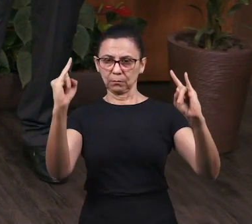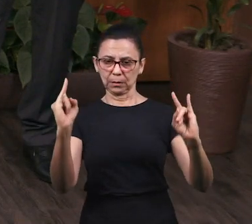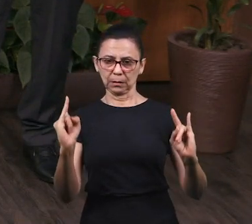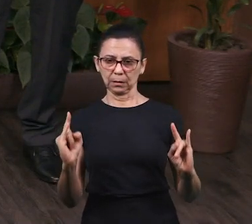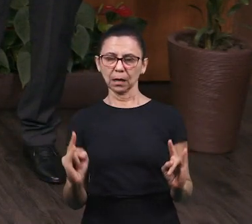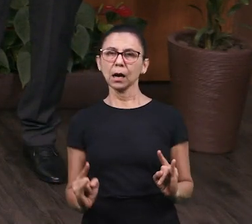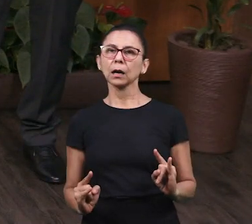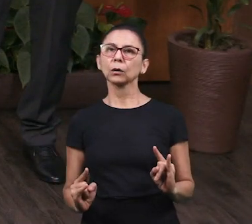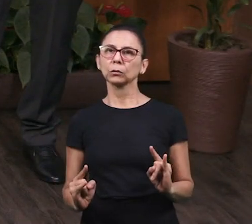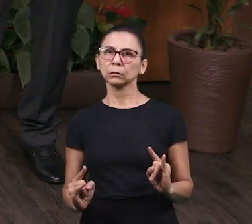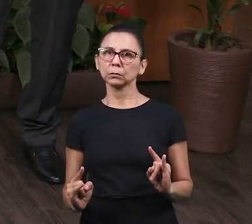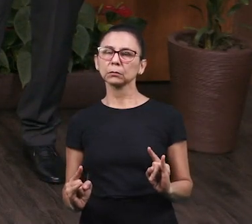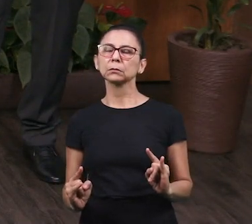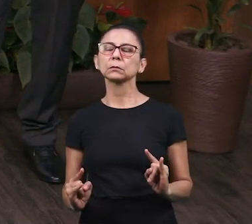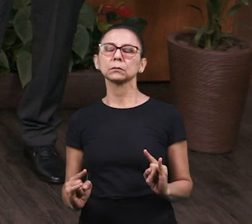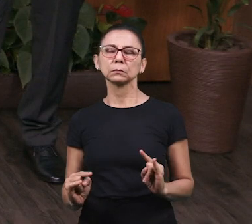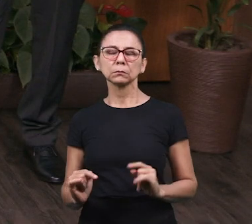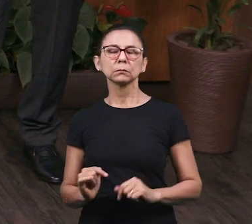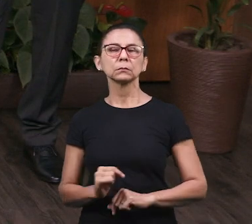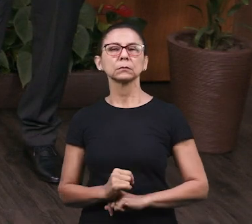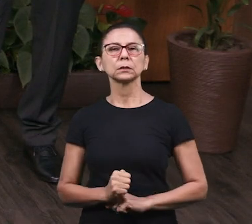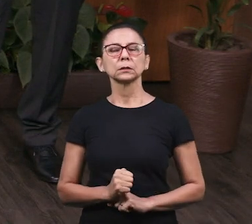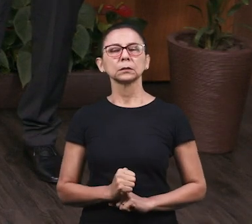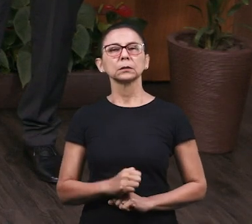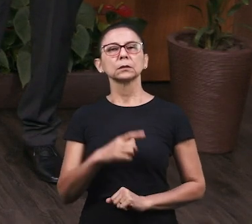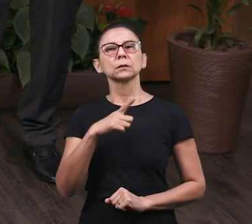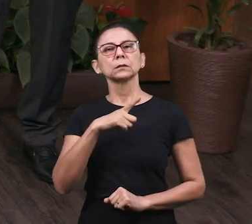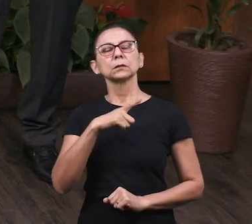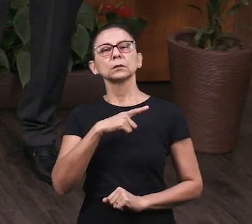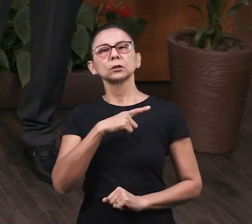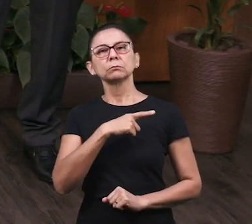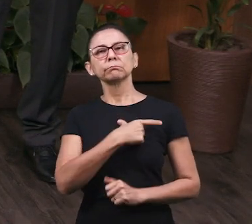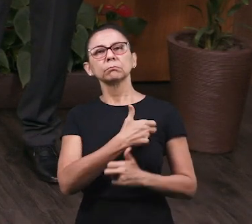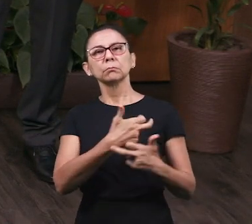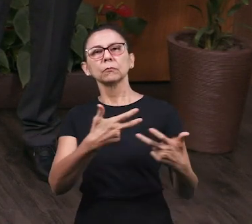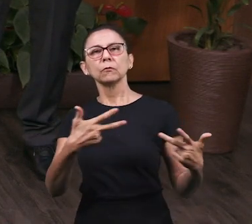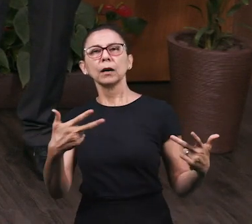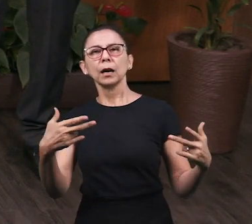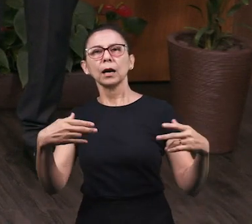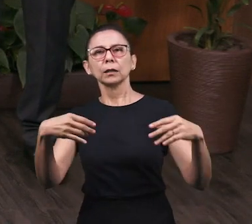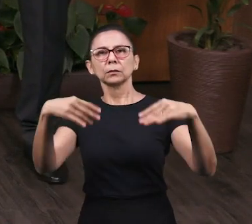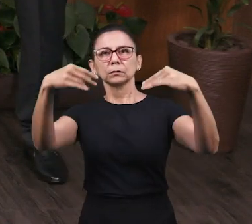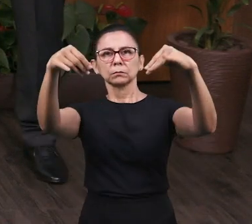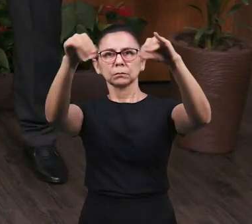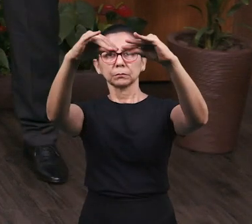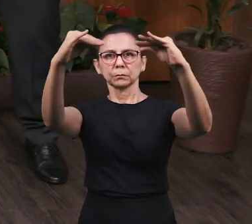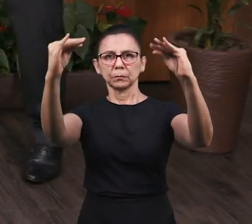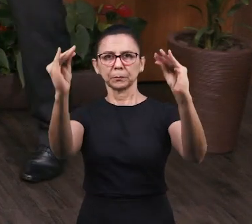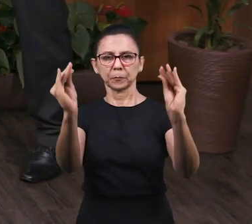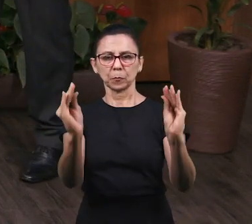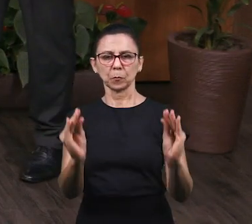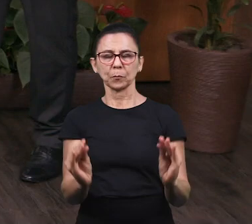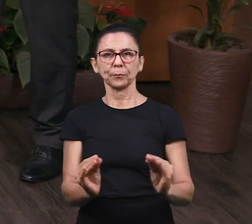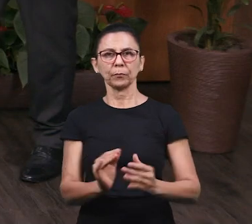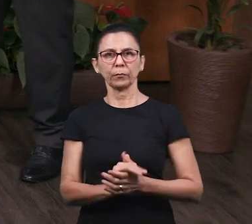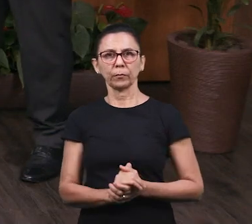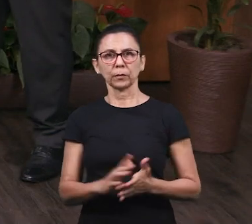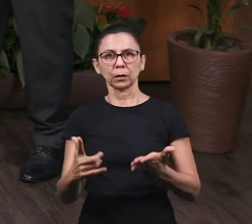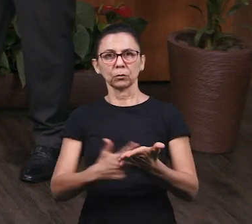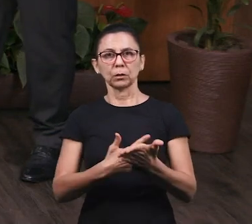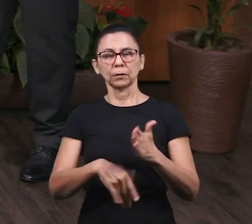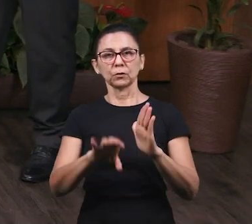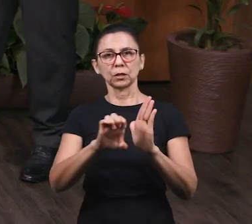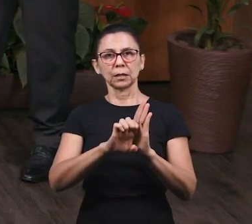tabernacle, elle avait une couverture tel comme il est enregistré dans le